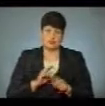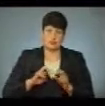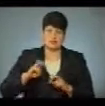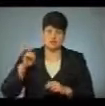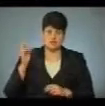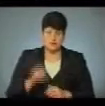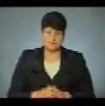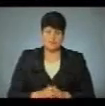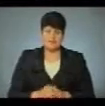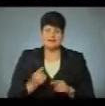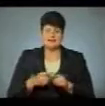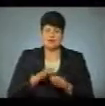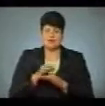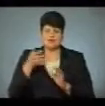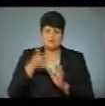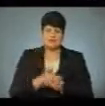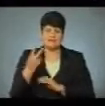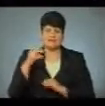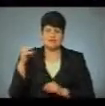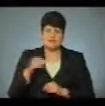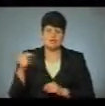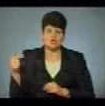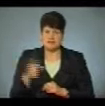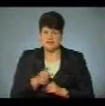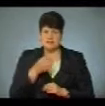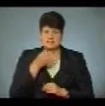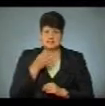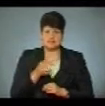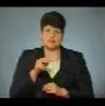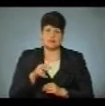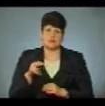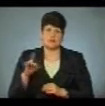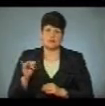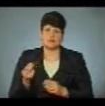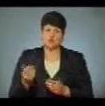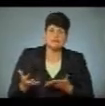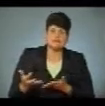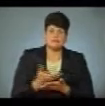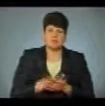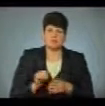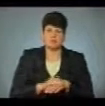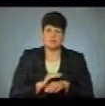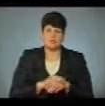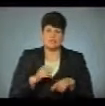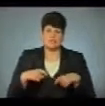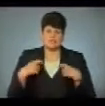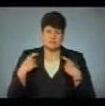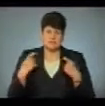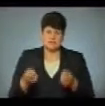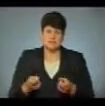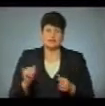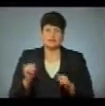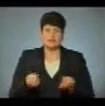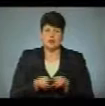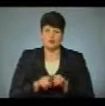На цей проект витратять близько 20 тисяч гривень, розповіла ініціатор Лілія Проць. Кошти збирали на благодійному забігу «Благодійна миля».